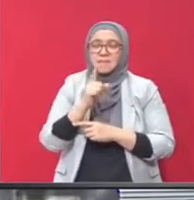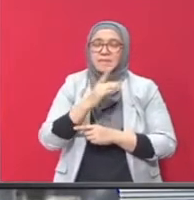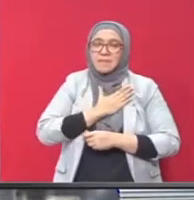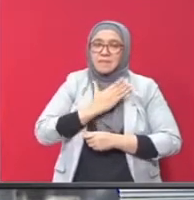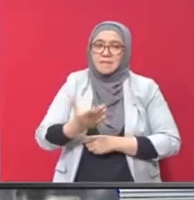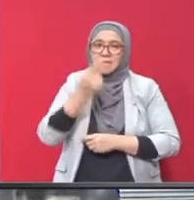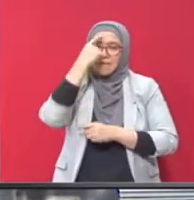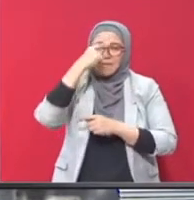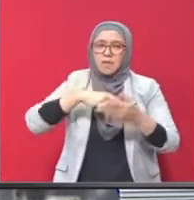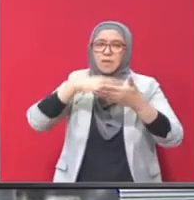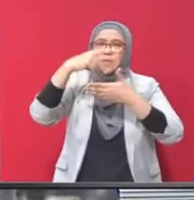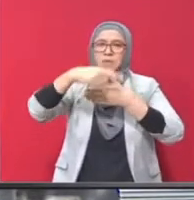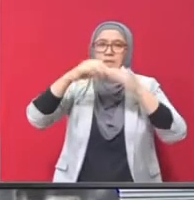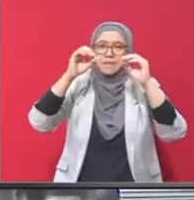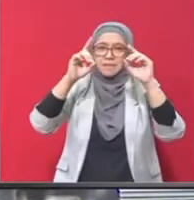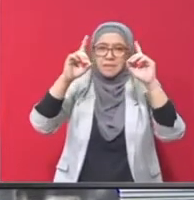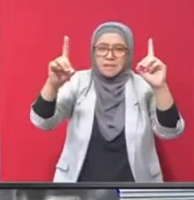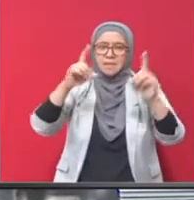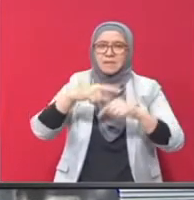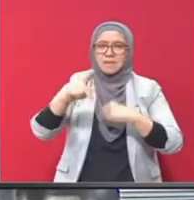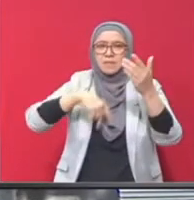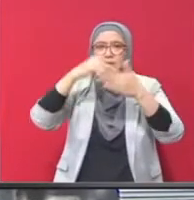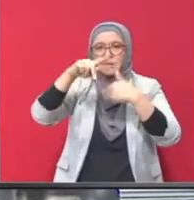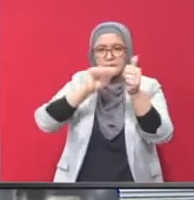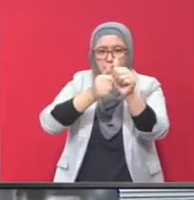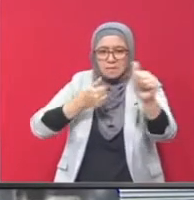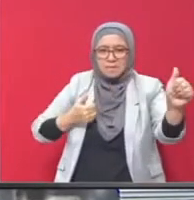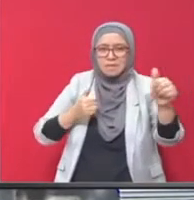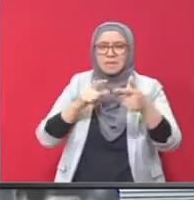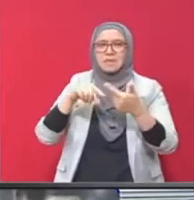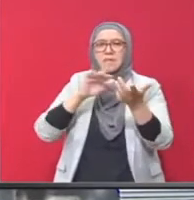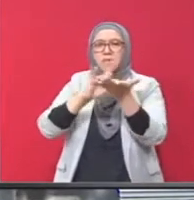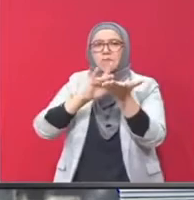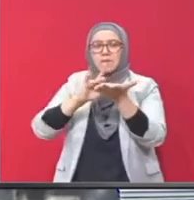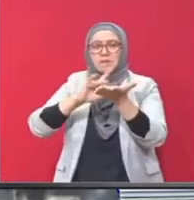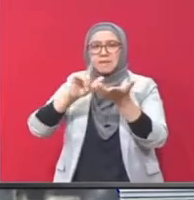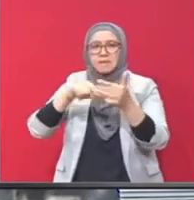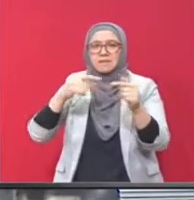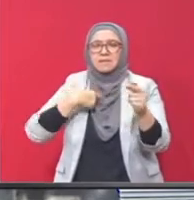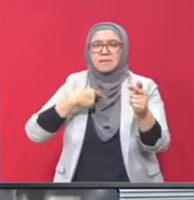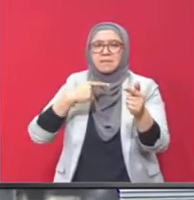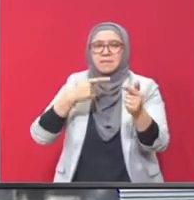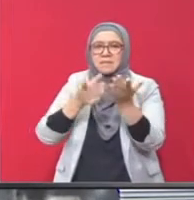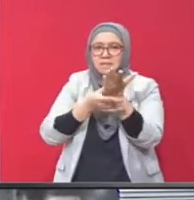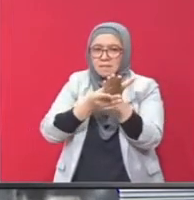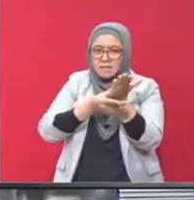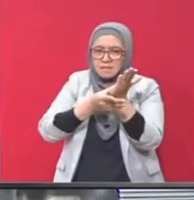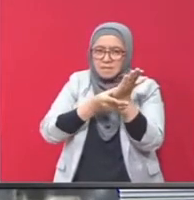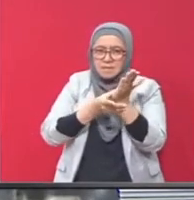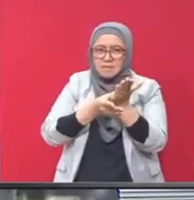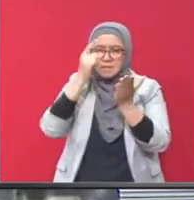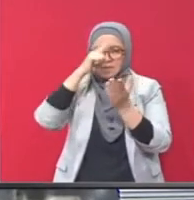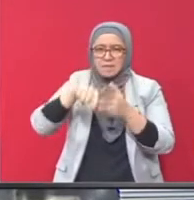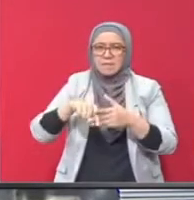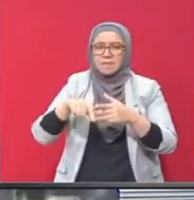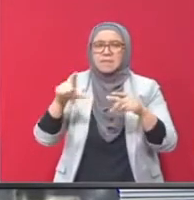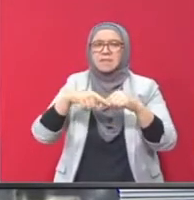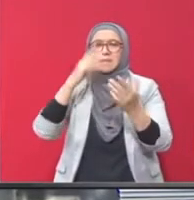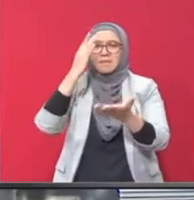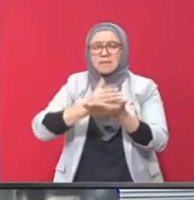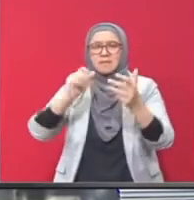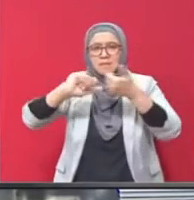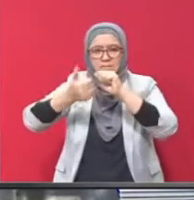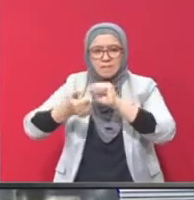pendidikan pencegahan rawatan pembelian dada bagi membendung masalah rileks yaitu hendaknya